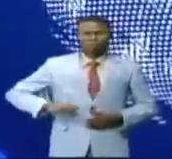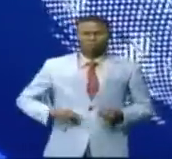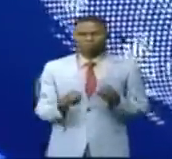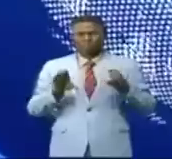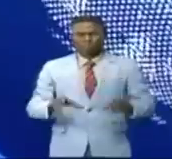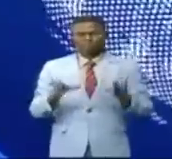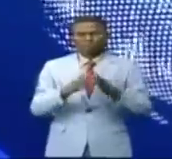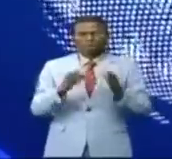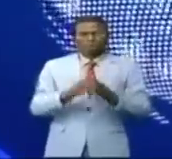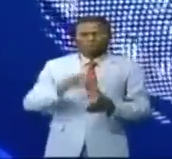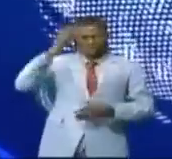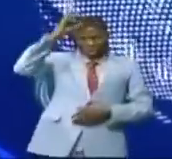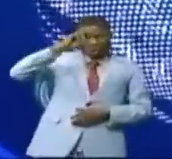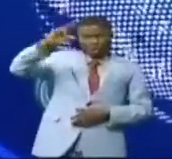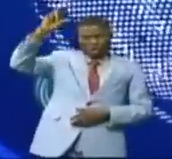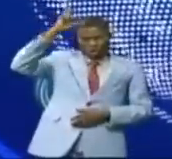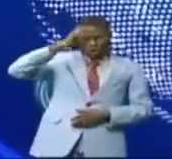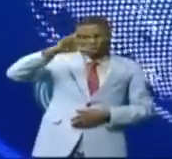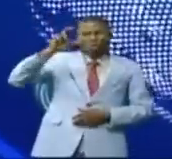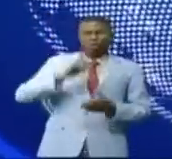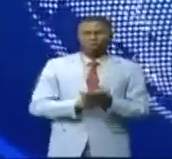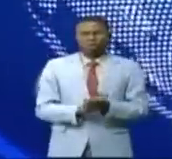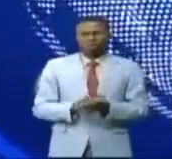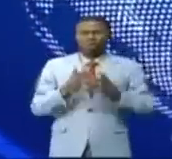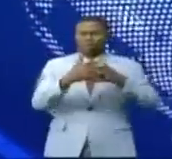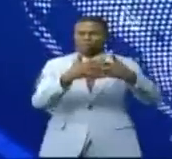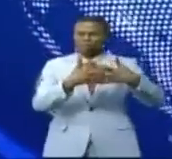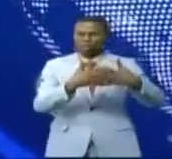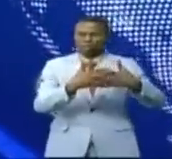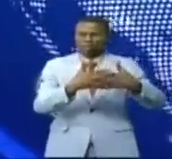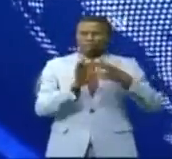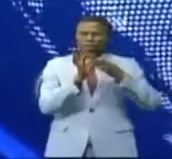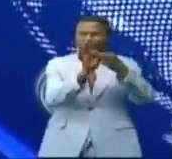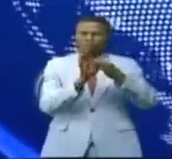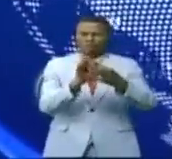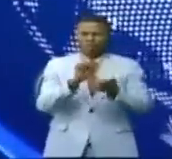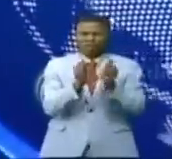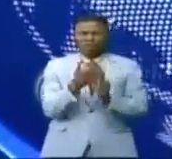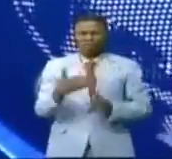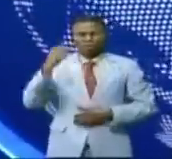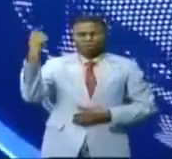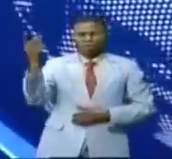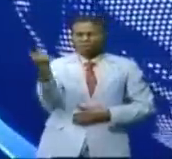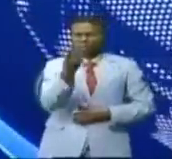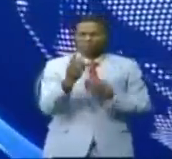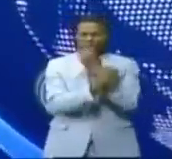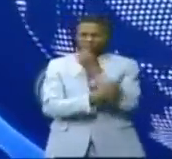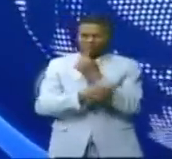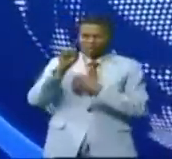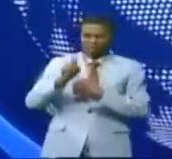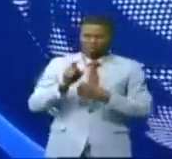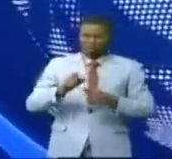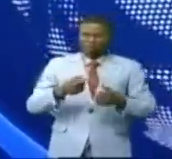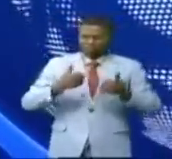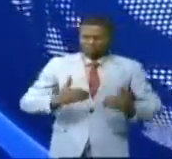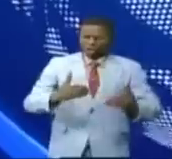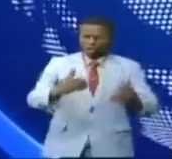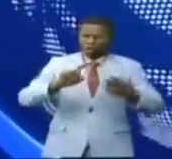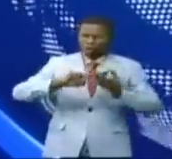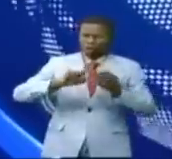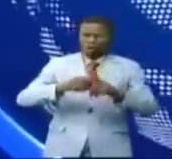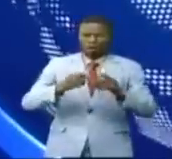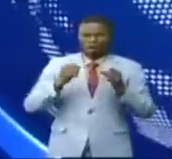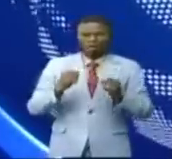d'ivoire entretiennent une coopération en matière humanitaire le deux pays veulent pérenniser et accentuer l'apport